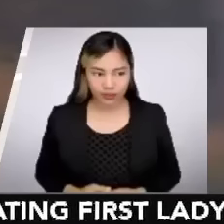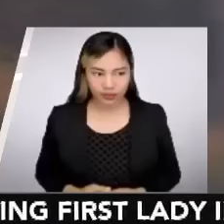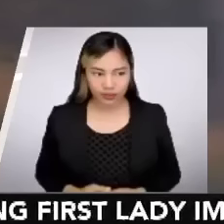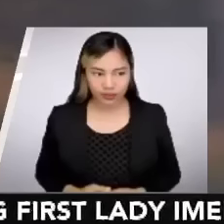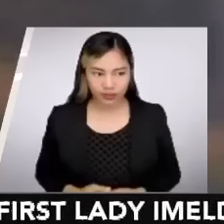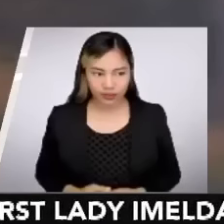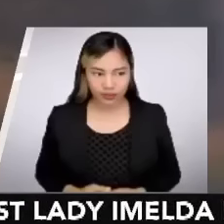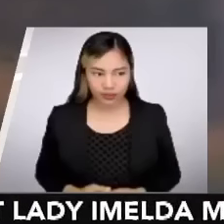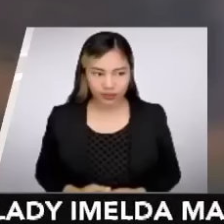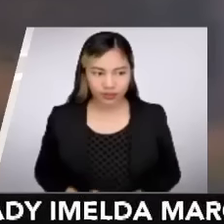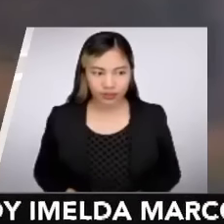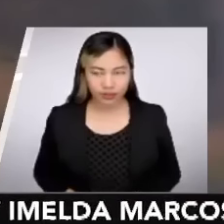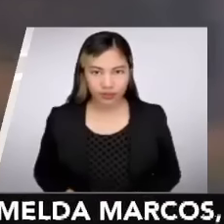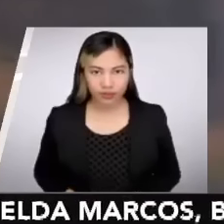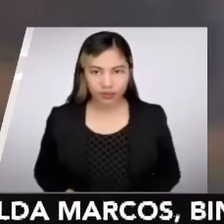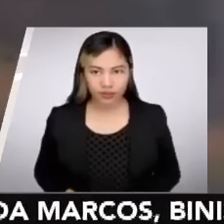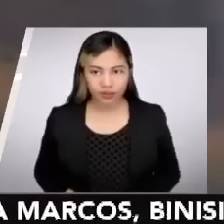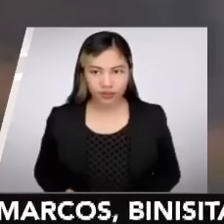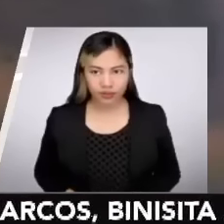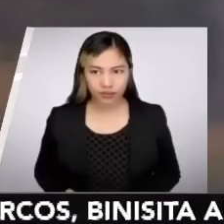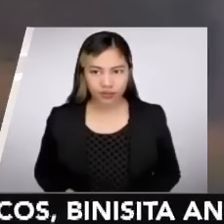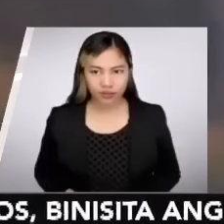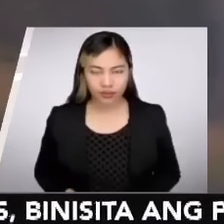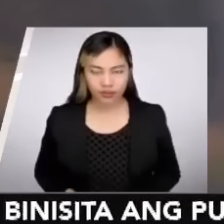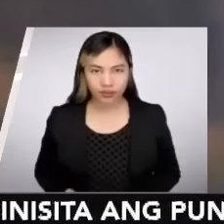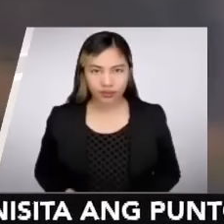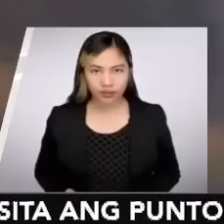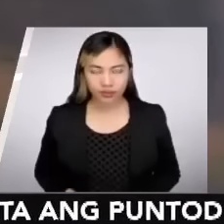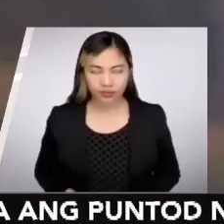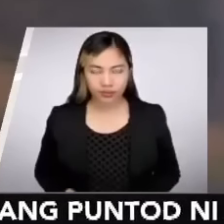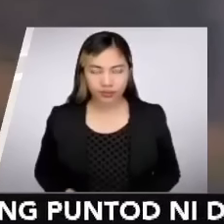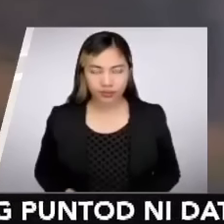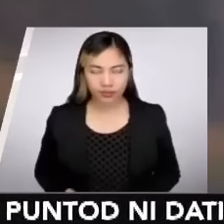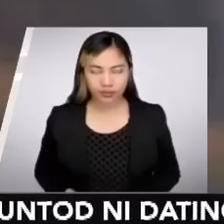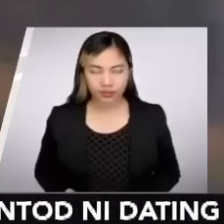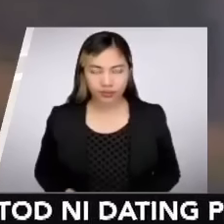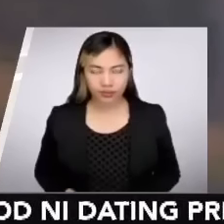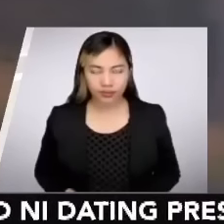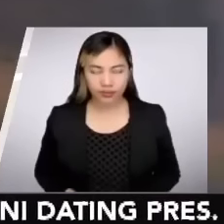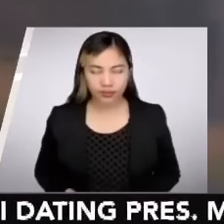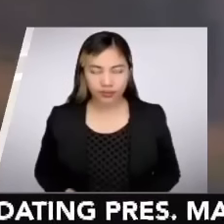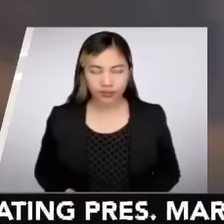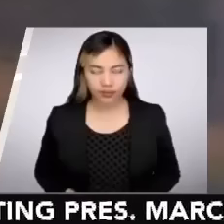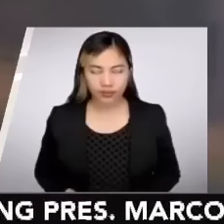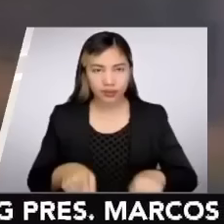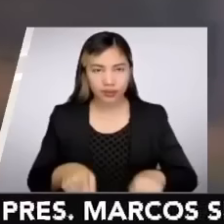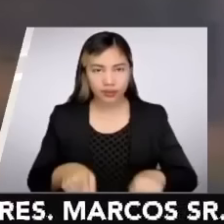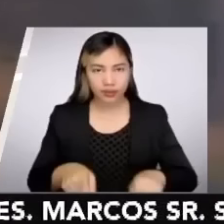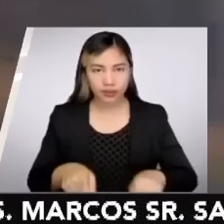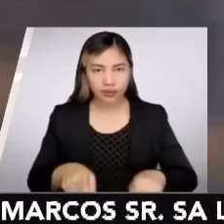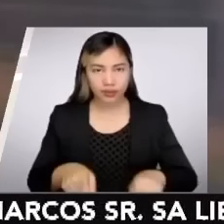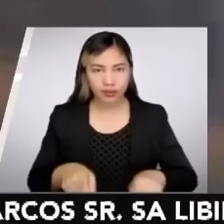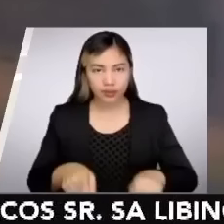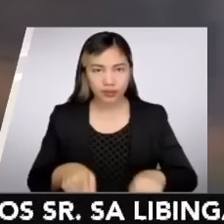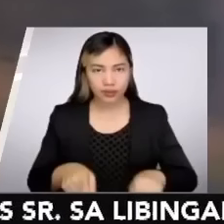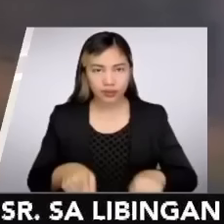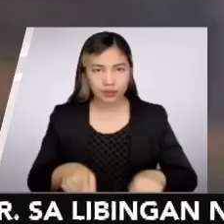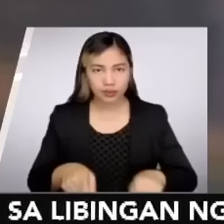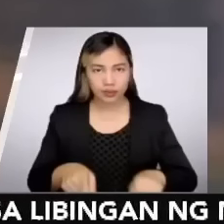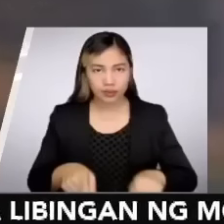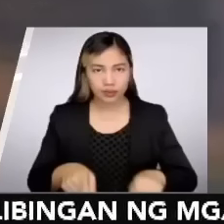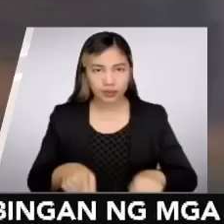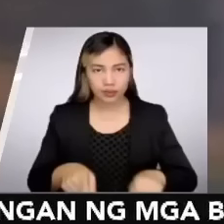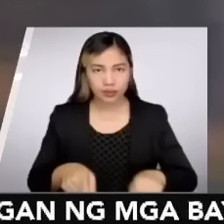Update tayo sa sunog sa tabi ng Bagbag Public Cemetery sa Quezon City. Detalye tayo sa ulat on the spot ni Alan Gatus ng Super Radio